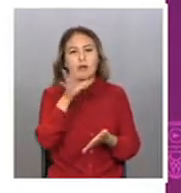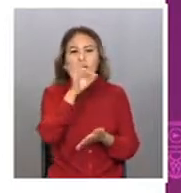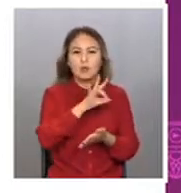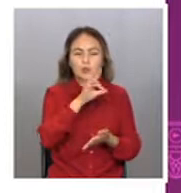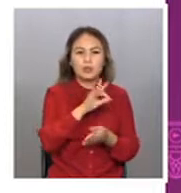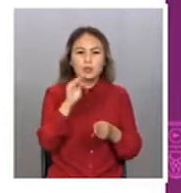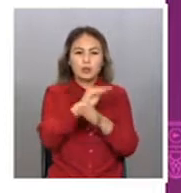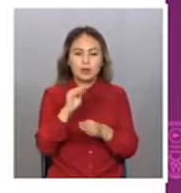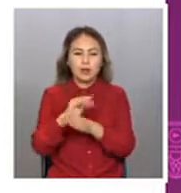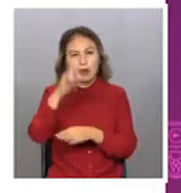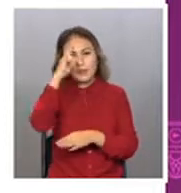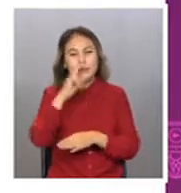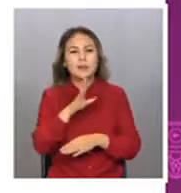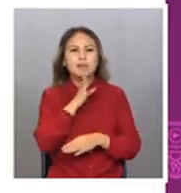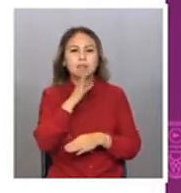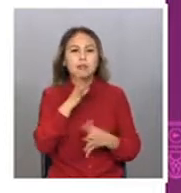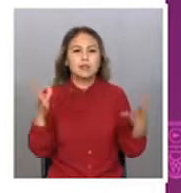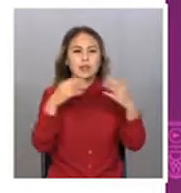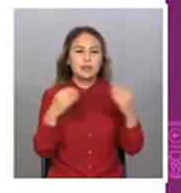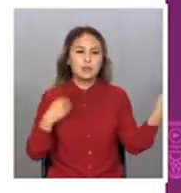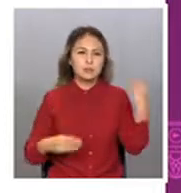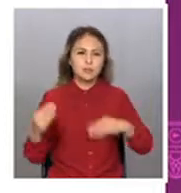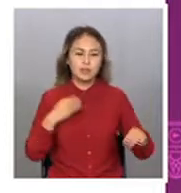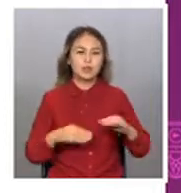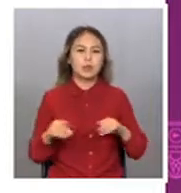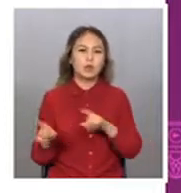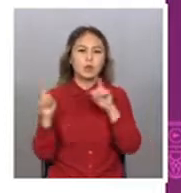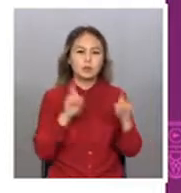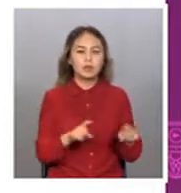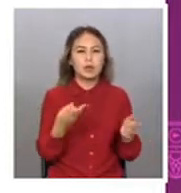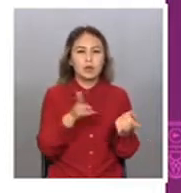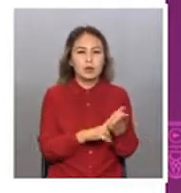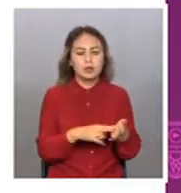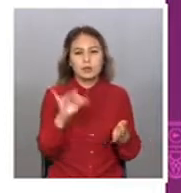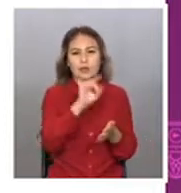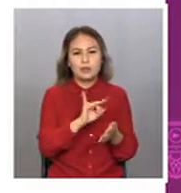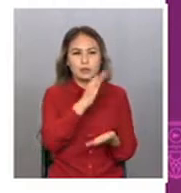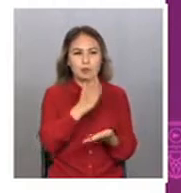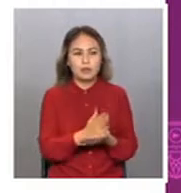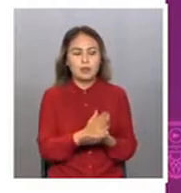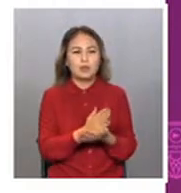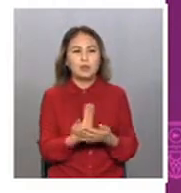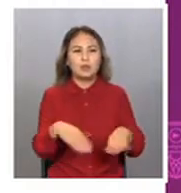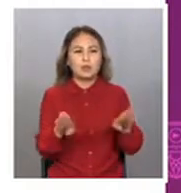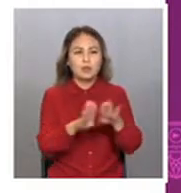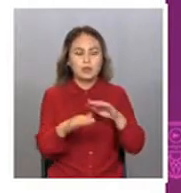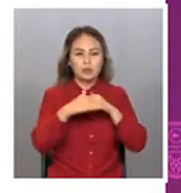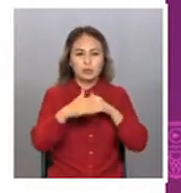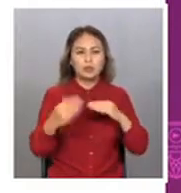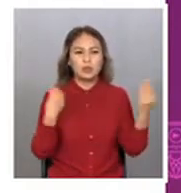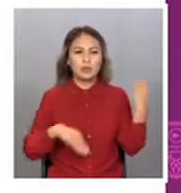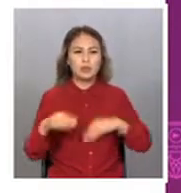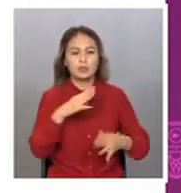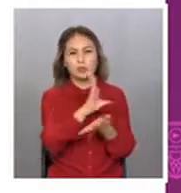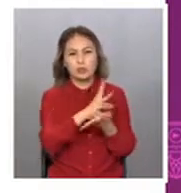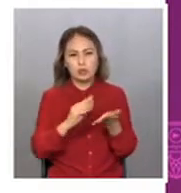жасаған қазақ қыз-келіншектерінің киімінде көшпелі ұлттың тарихы жатқандай. Ұлттық киімдеріміздің